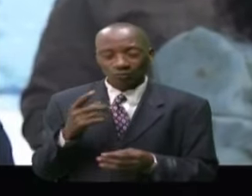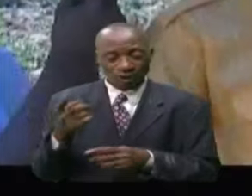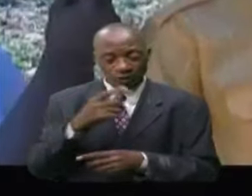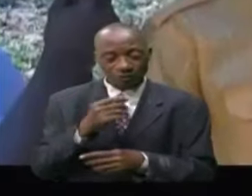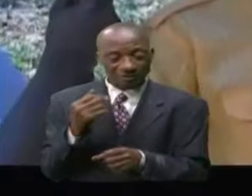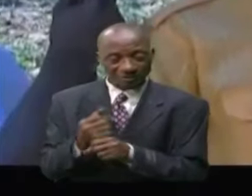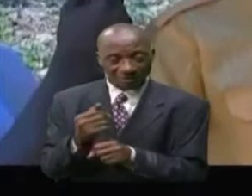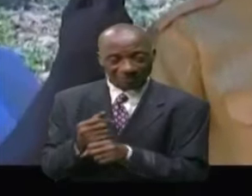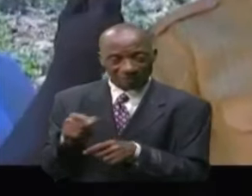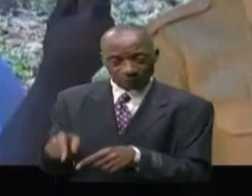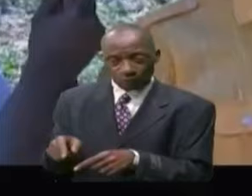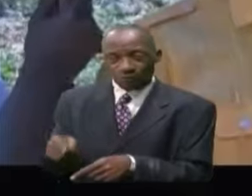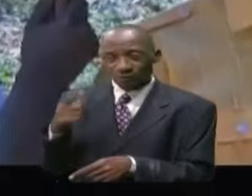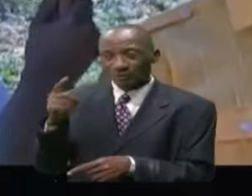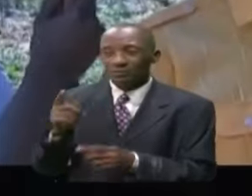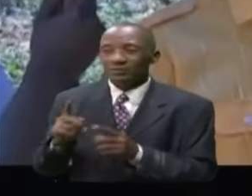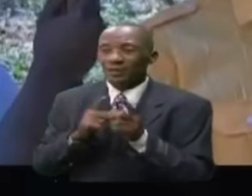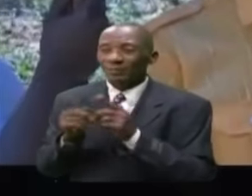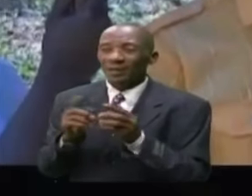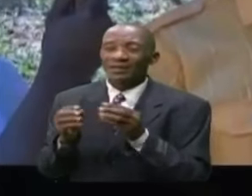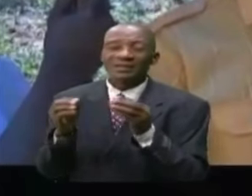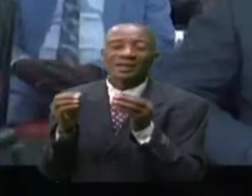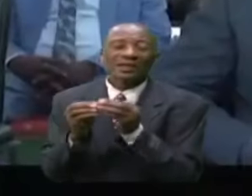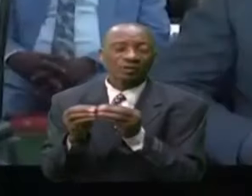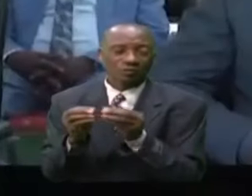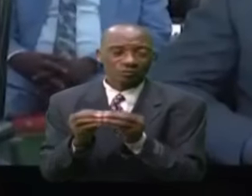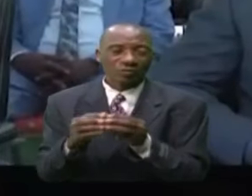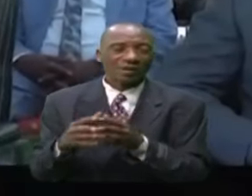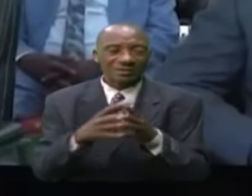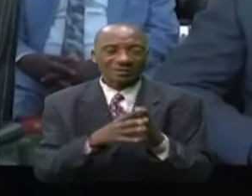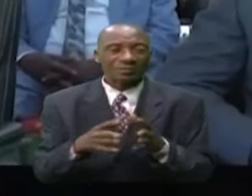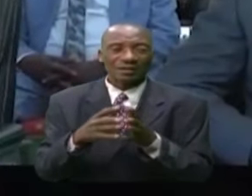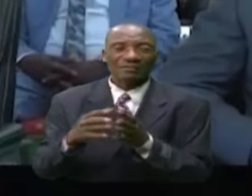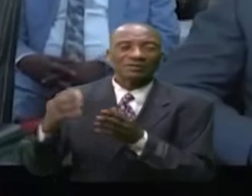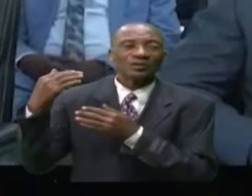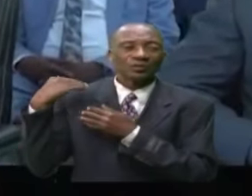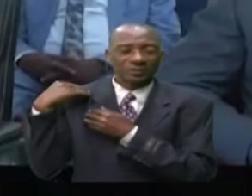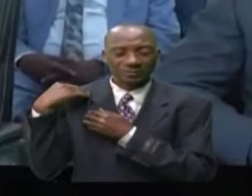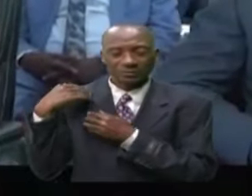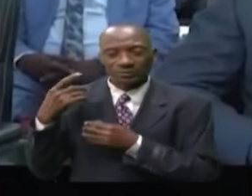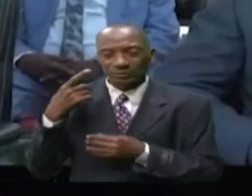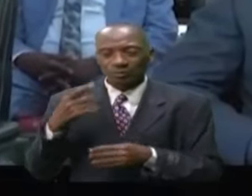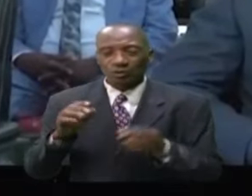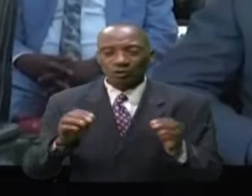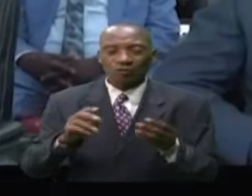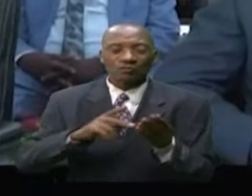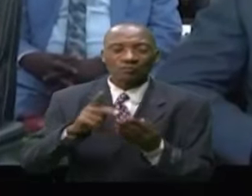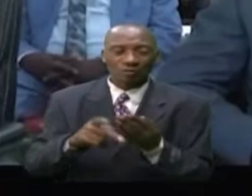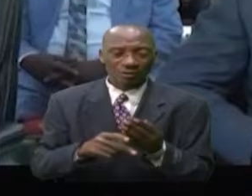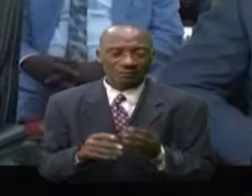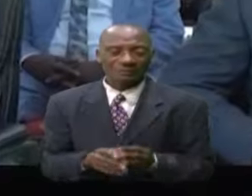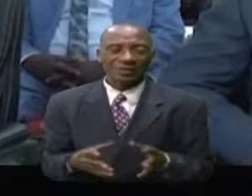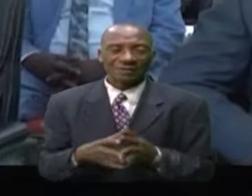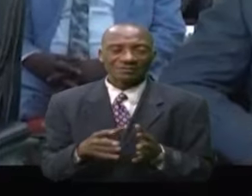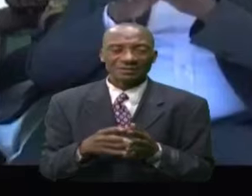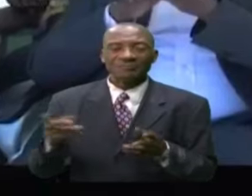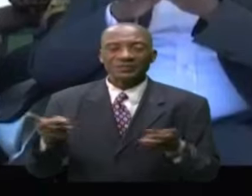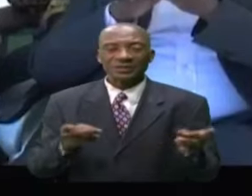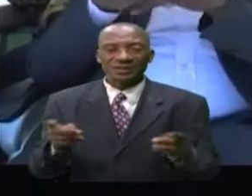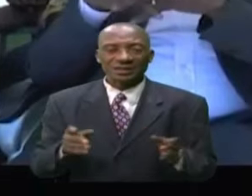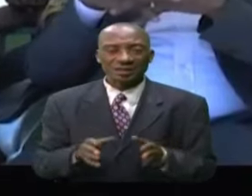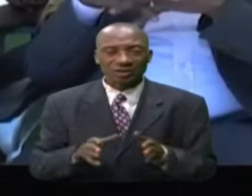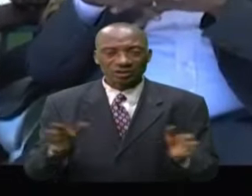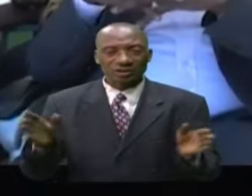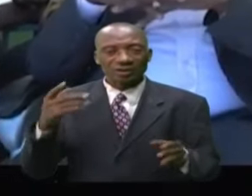se reproduise. Le délégué des membres des familles des victimes, quant à lui, a remercié le directeur général d'Afridex pour cette marque de